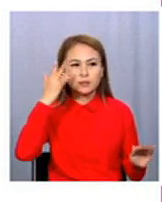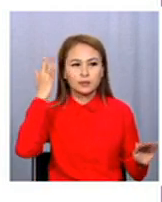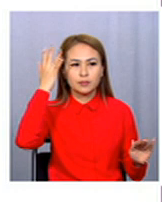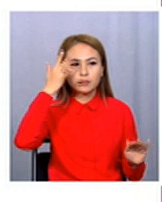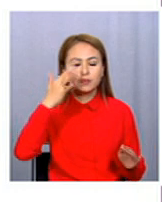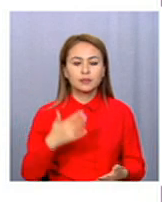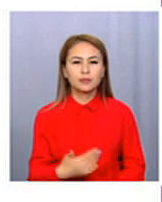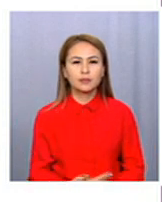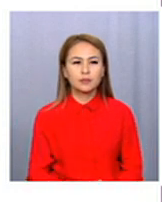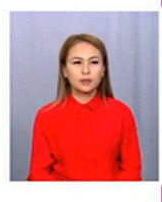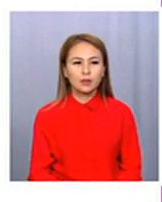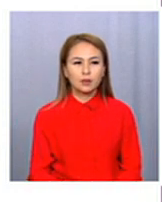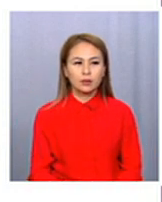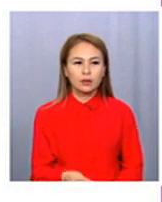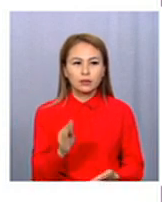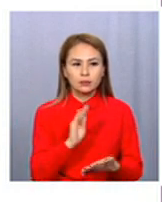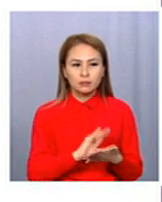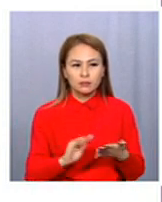Кішкентайлардың арманы.